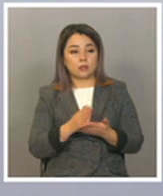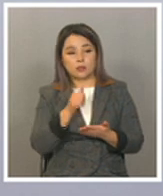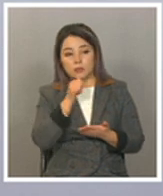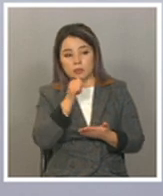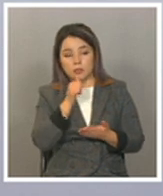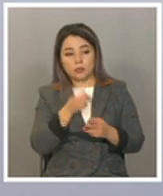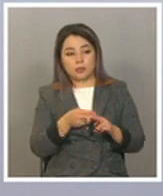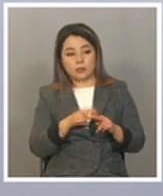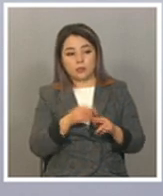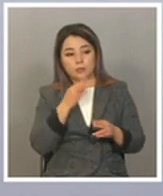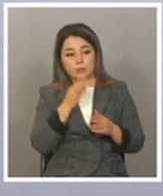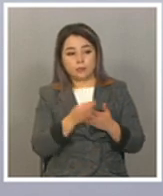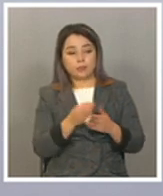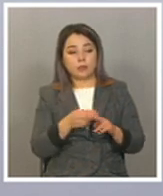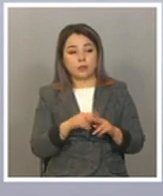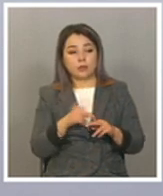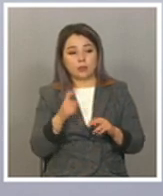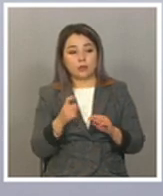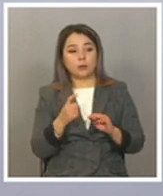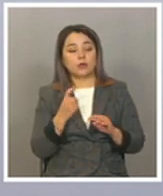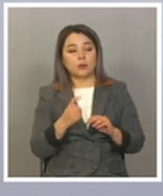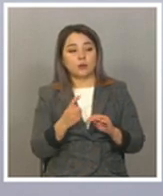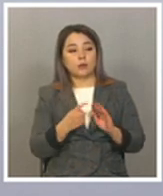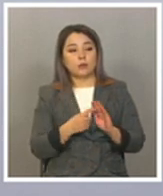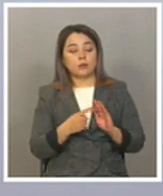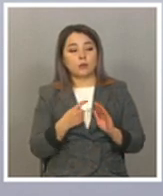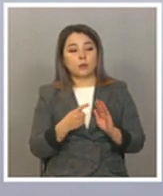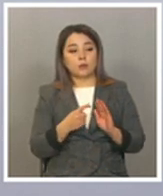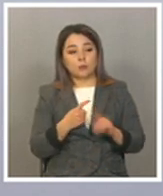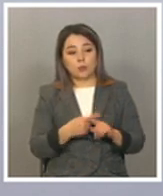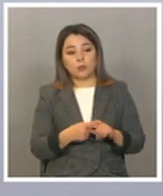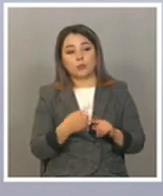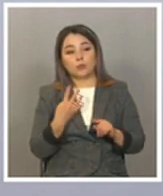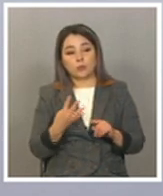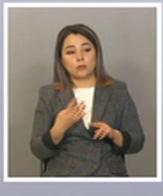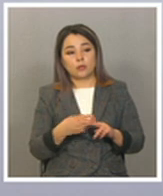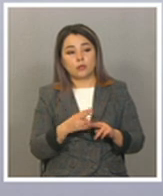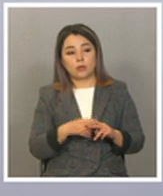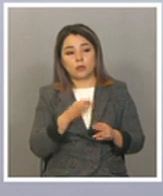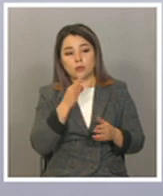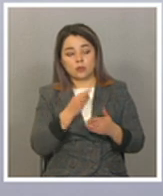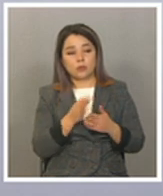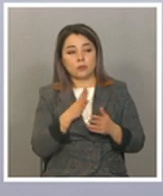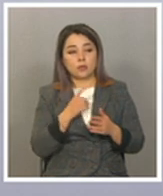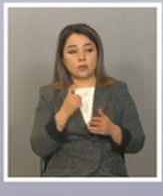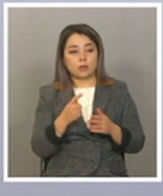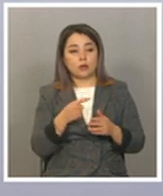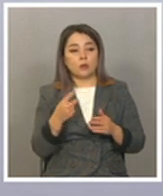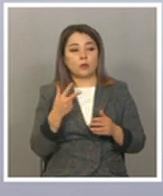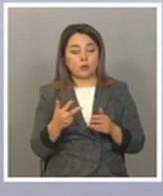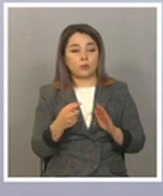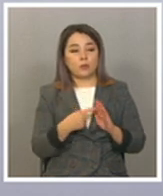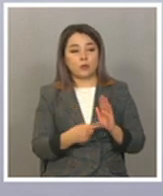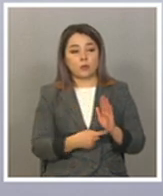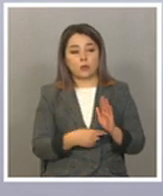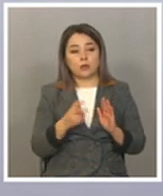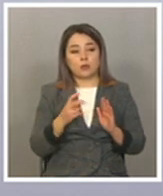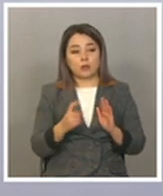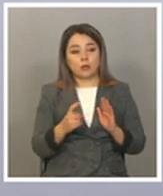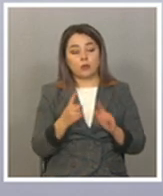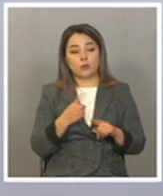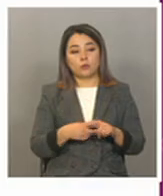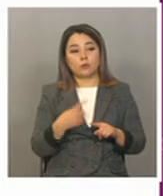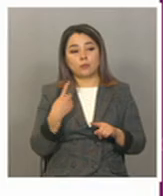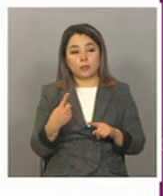X бөлінген x қосылған 4, азайтылған x азайтылған 3 бөлінген x қосылған 1 тең 9-дан